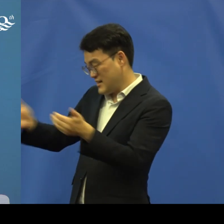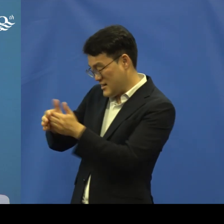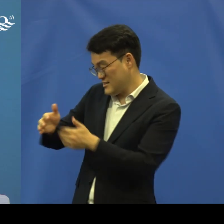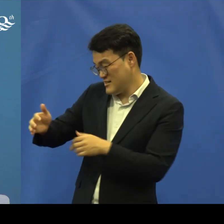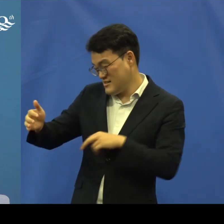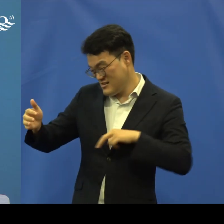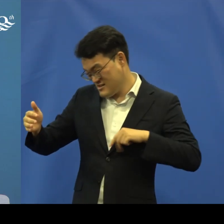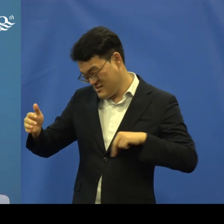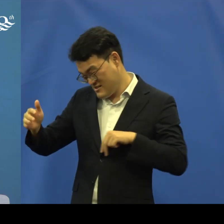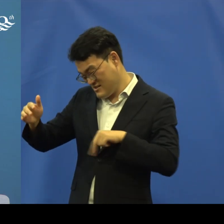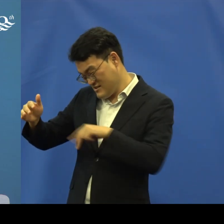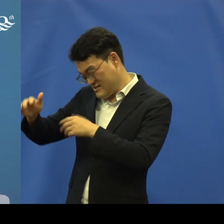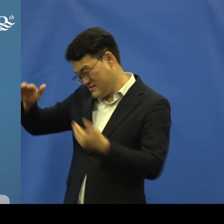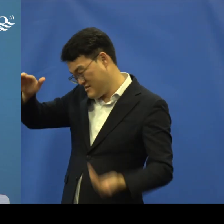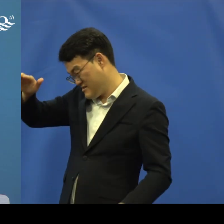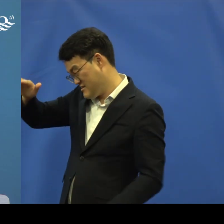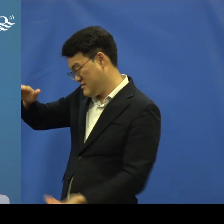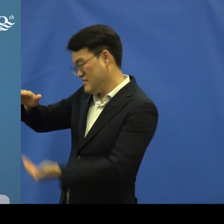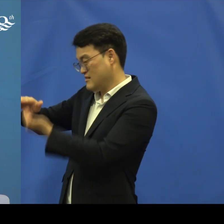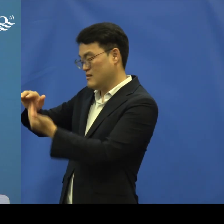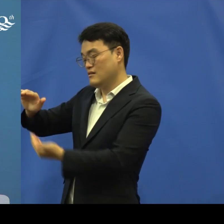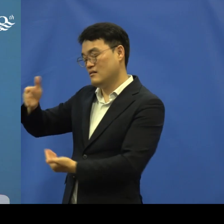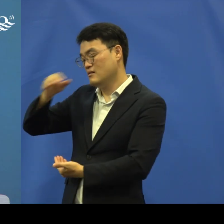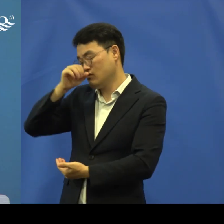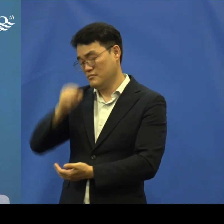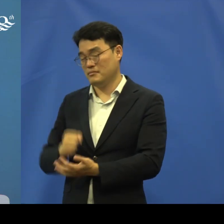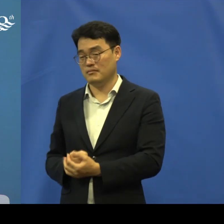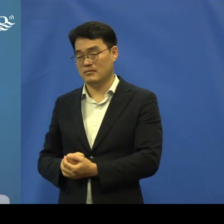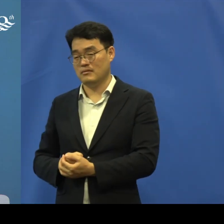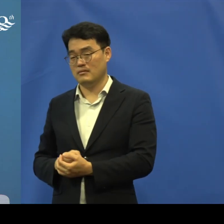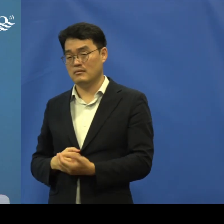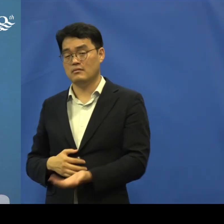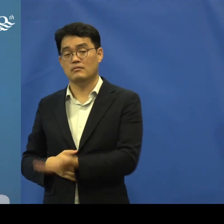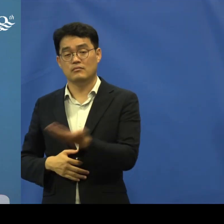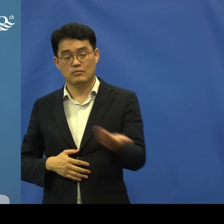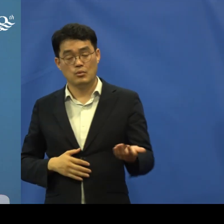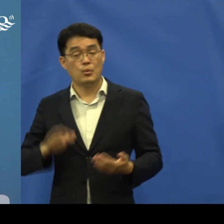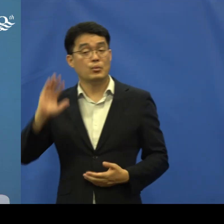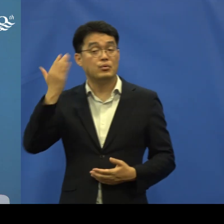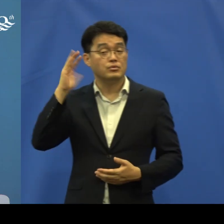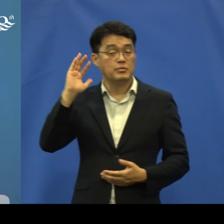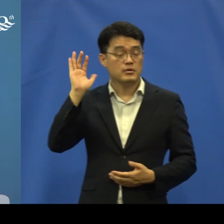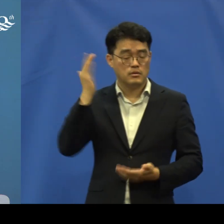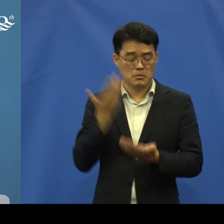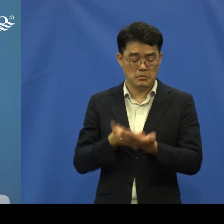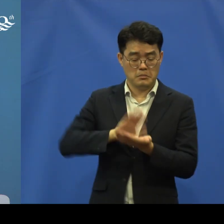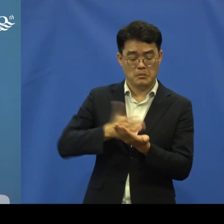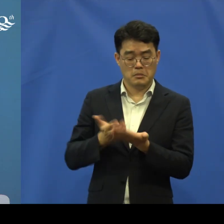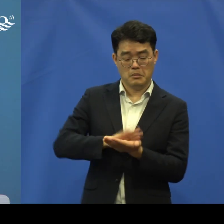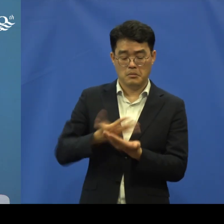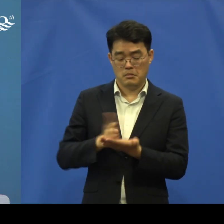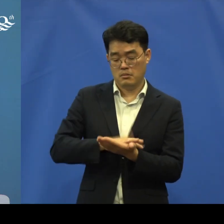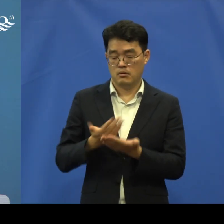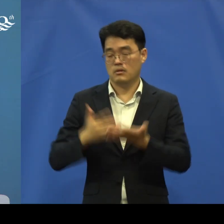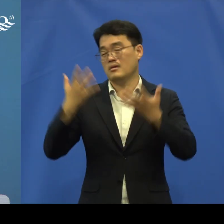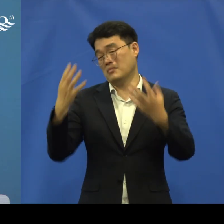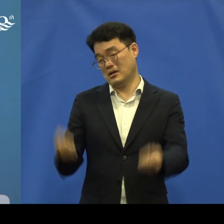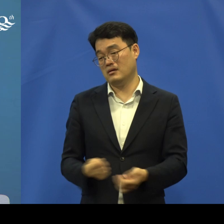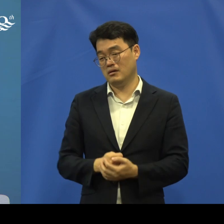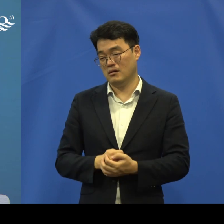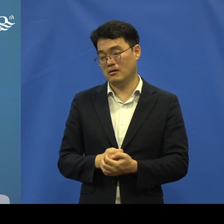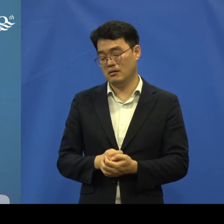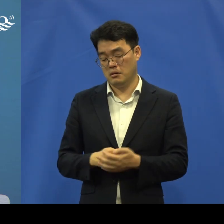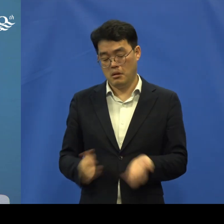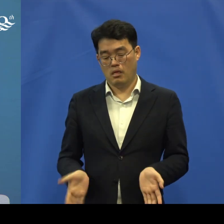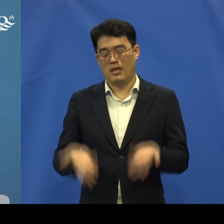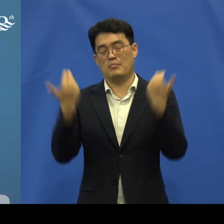여러분, 오늘 너무 가벼워진 시대예요. 너무 쉽게 포기해버리는 시대예요. 너무